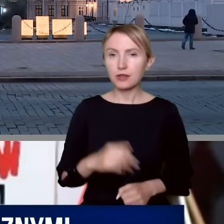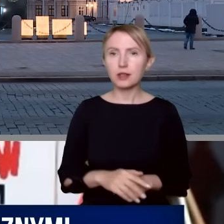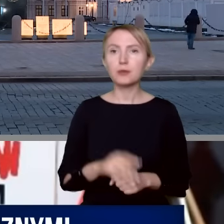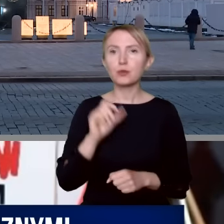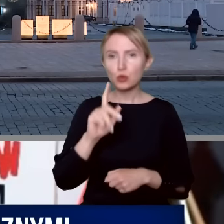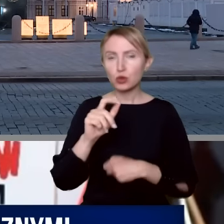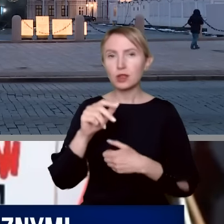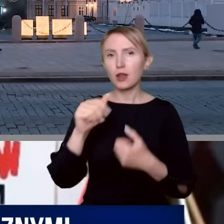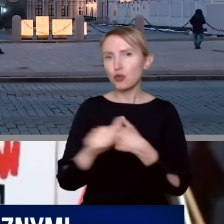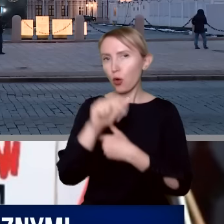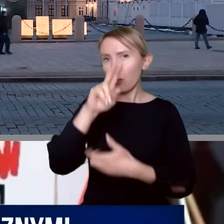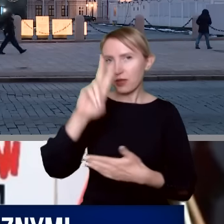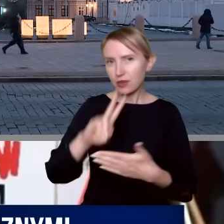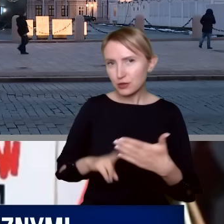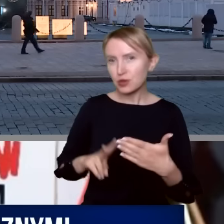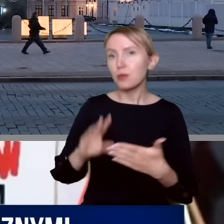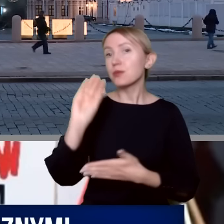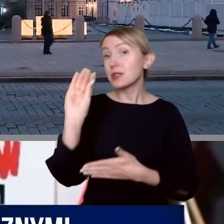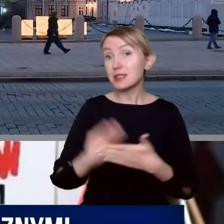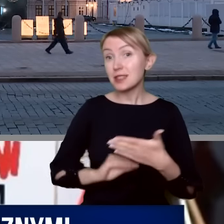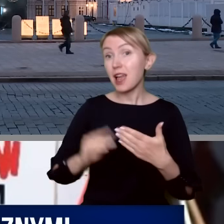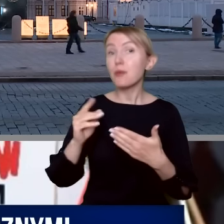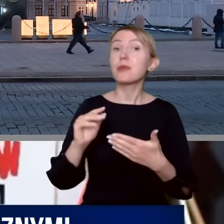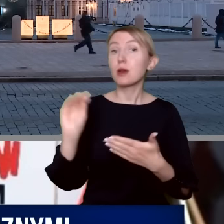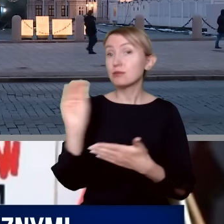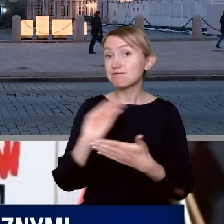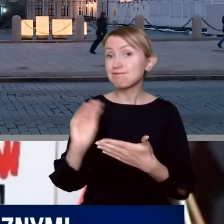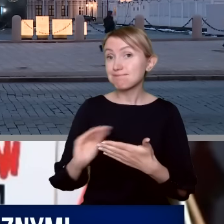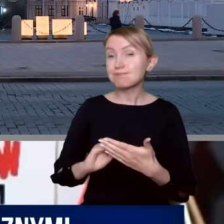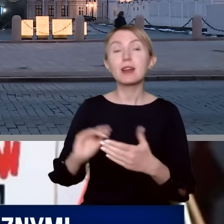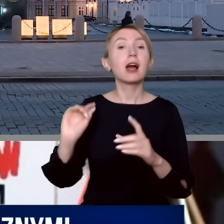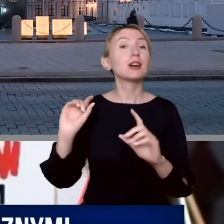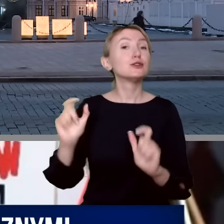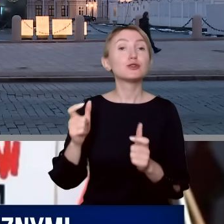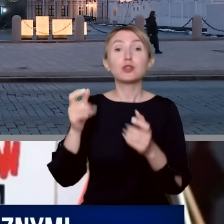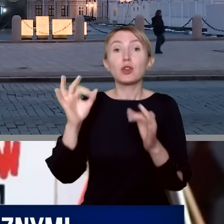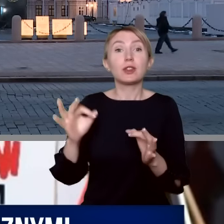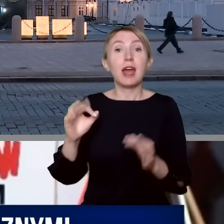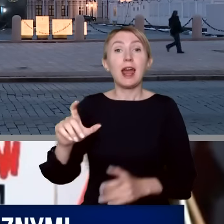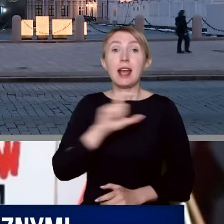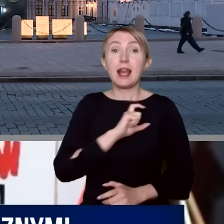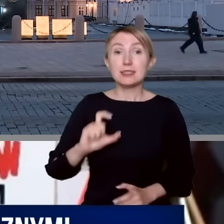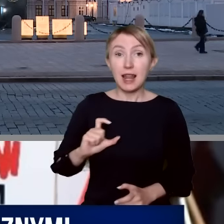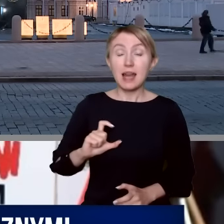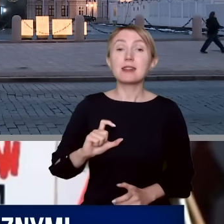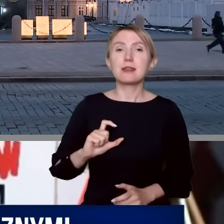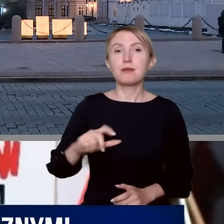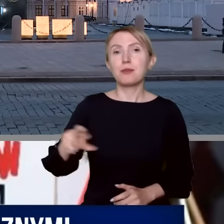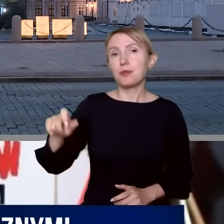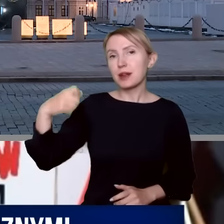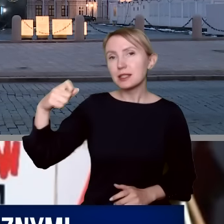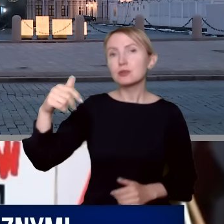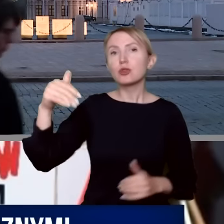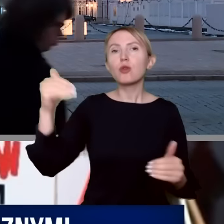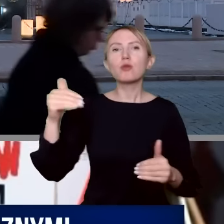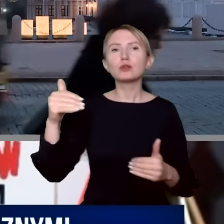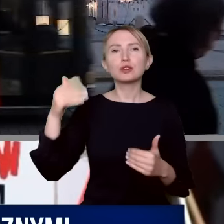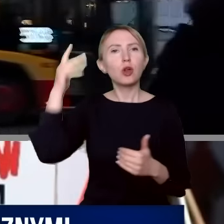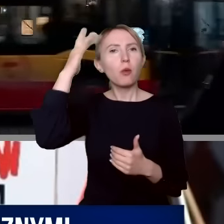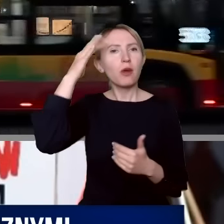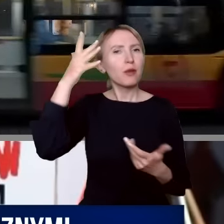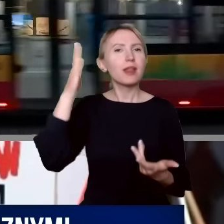czytane, pismo jest wypełniane. Co się dzieje teraz w kancelarii prezydenta? Być może umie sobie wyobrazić nasz